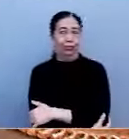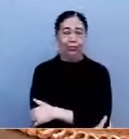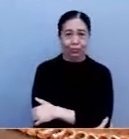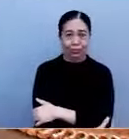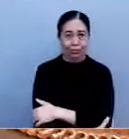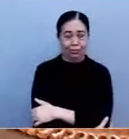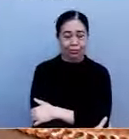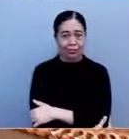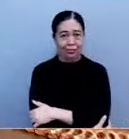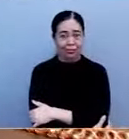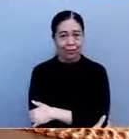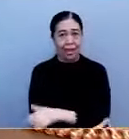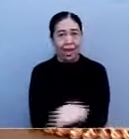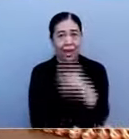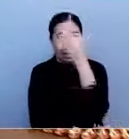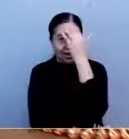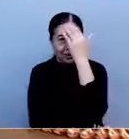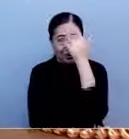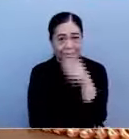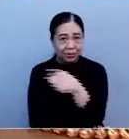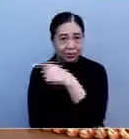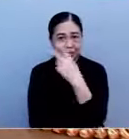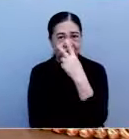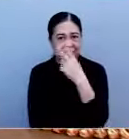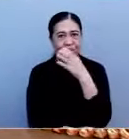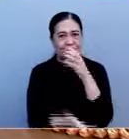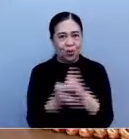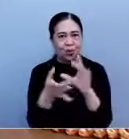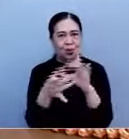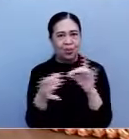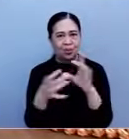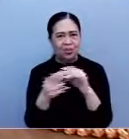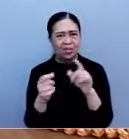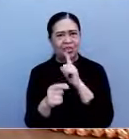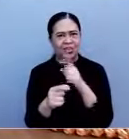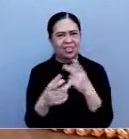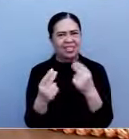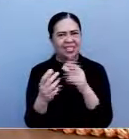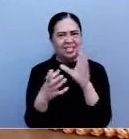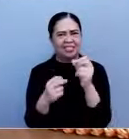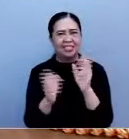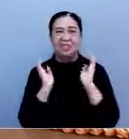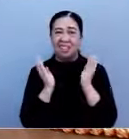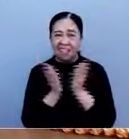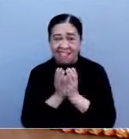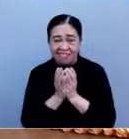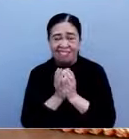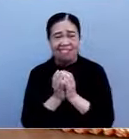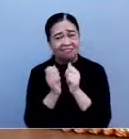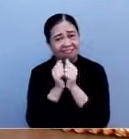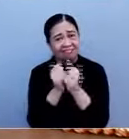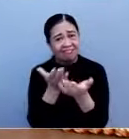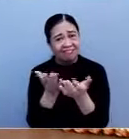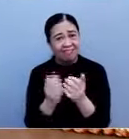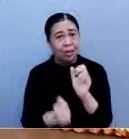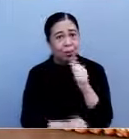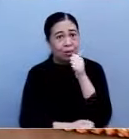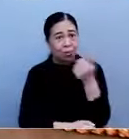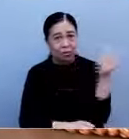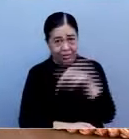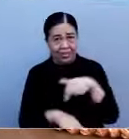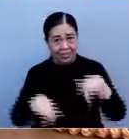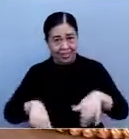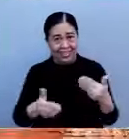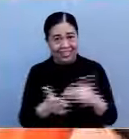Pero alam mo, maraming nag-aano nga, nakikita ko nagko-komento sa inyo na parang ang sarap niyong gawing maging barkada, ang sarap niyong kasama, pwede kung tawanan. Ganun